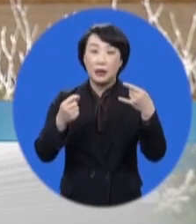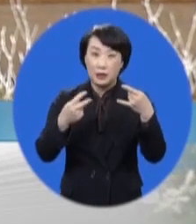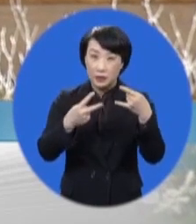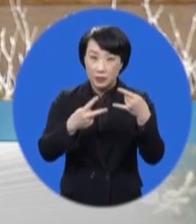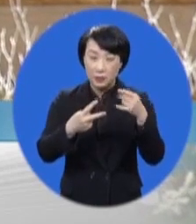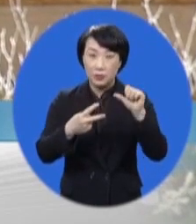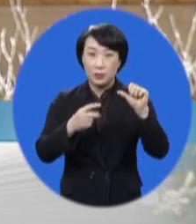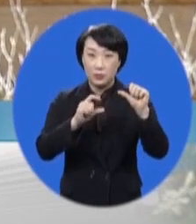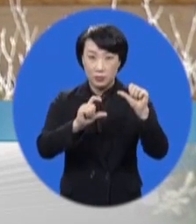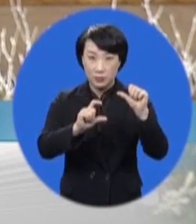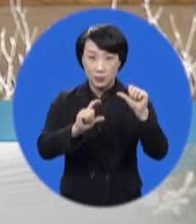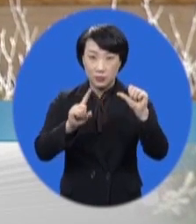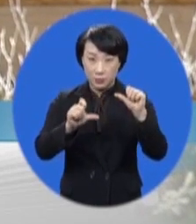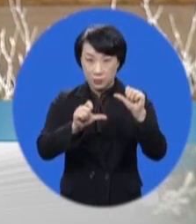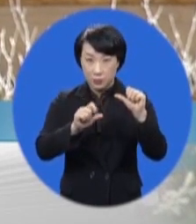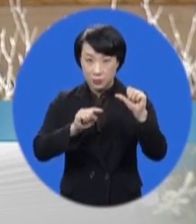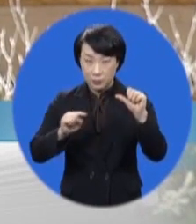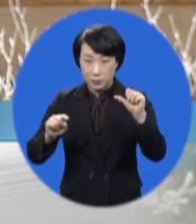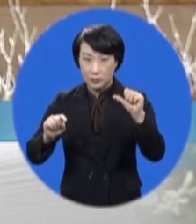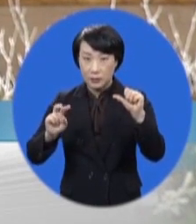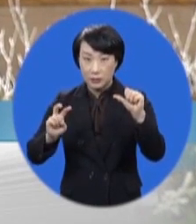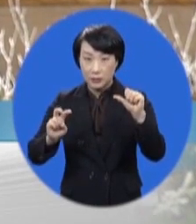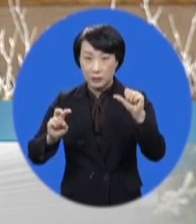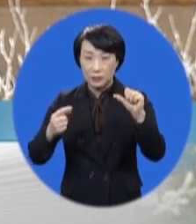예배소서 5장 15절에서